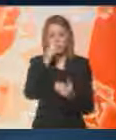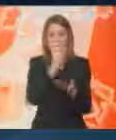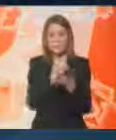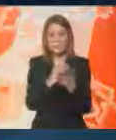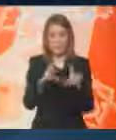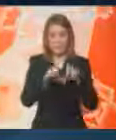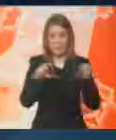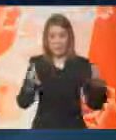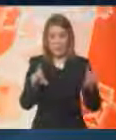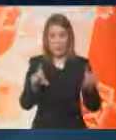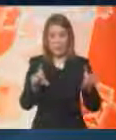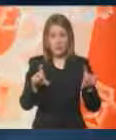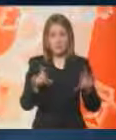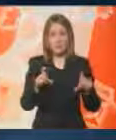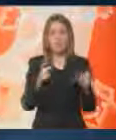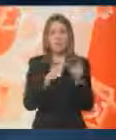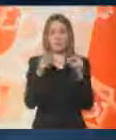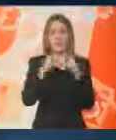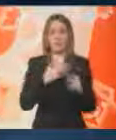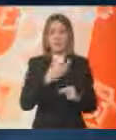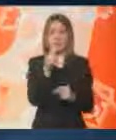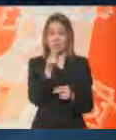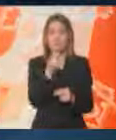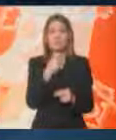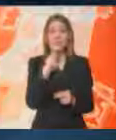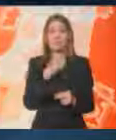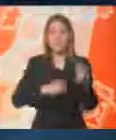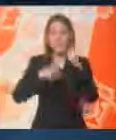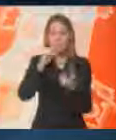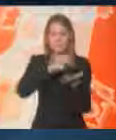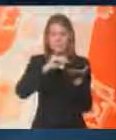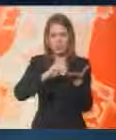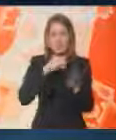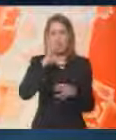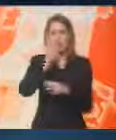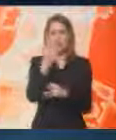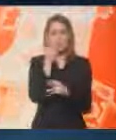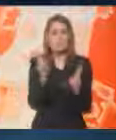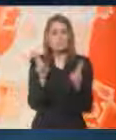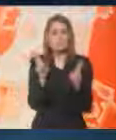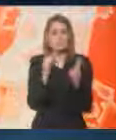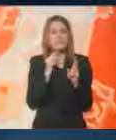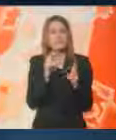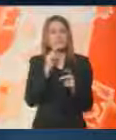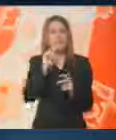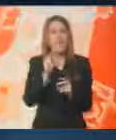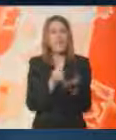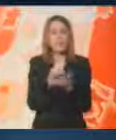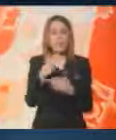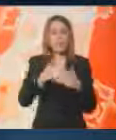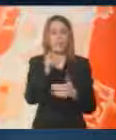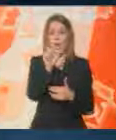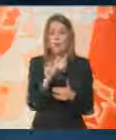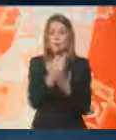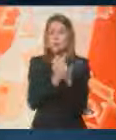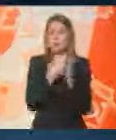registarskih tablica, znači sa srpskim gradovima, primećeni su u jednom manjem broju, ali prema njima, znači,